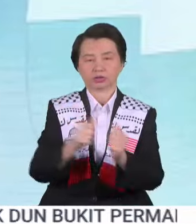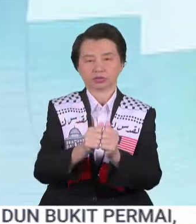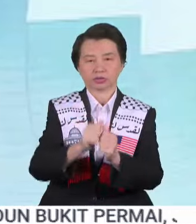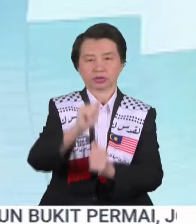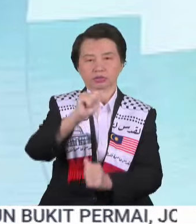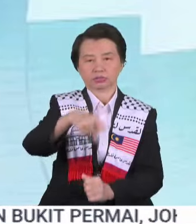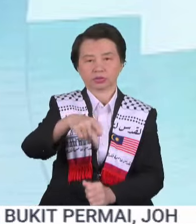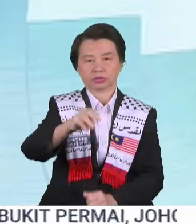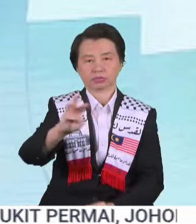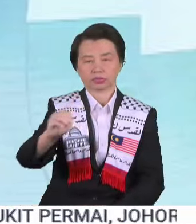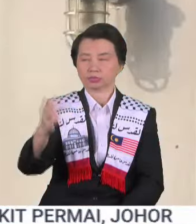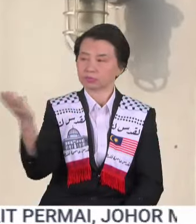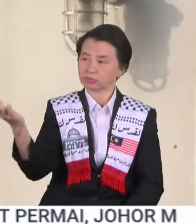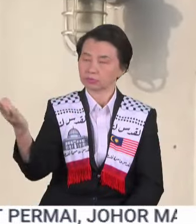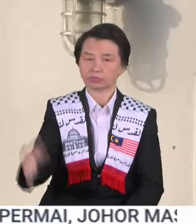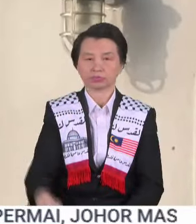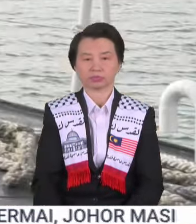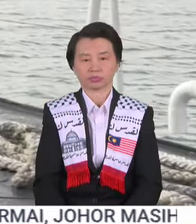Malaysia.